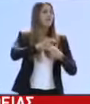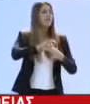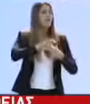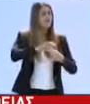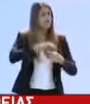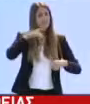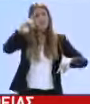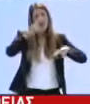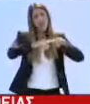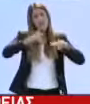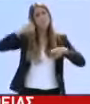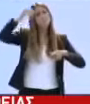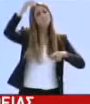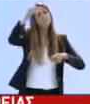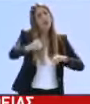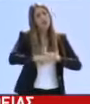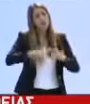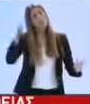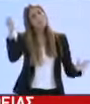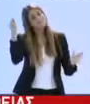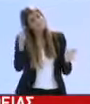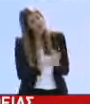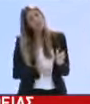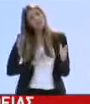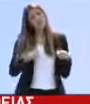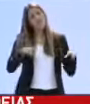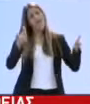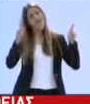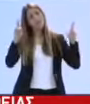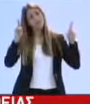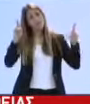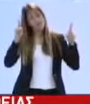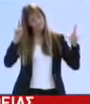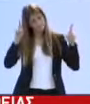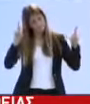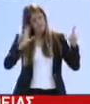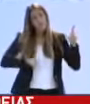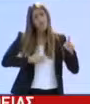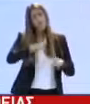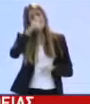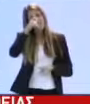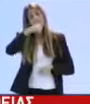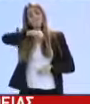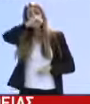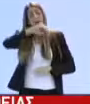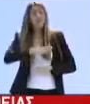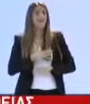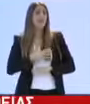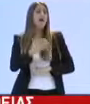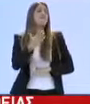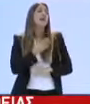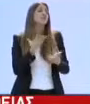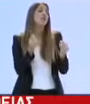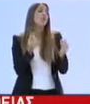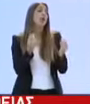και τους ανθρώπους της. Γινόμαστε ξανά αισιόδοξοι για τη ζωή μας και περήφανοι για την πατρίδα μας. Σας